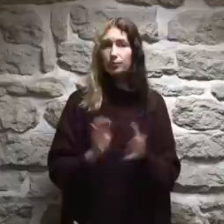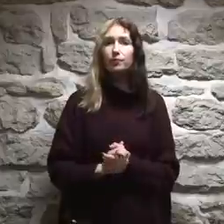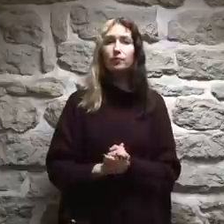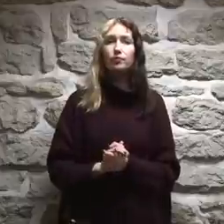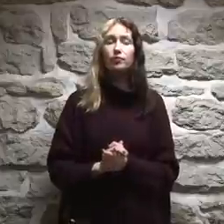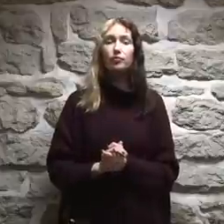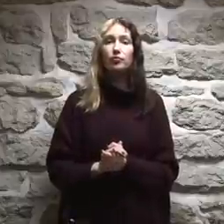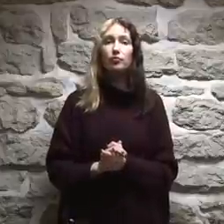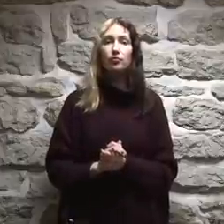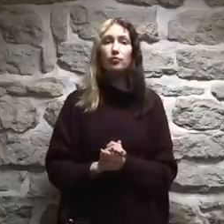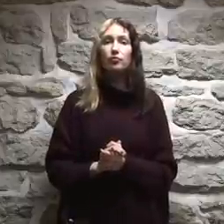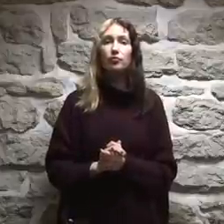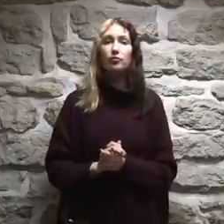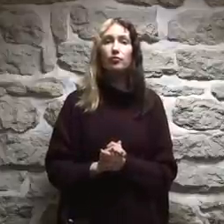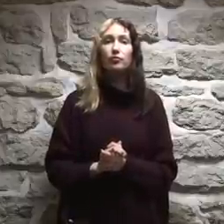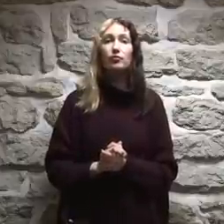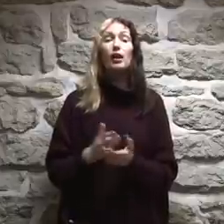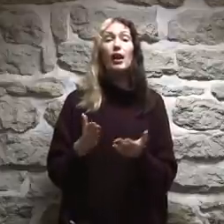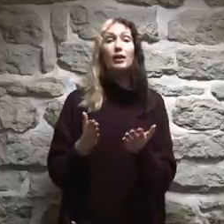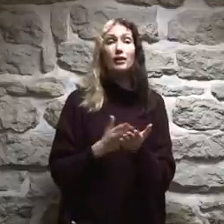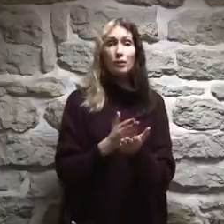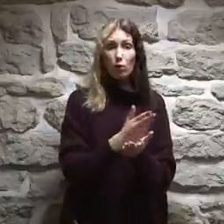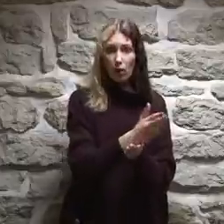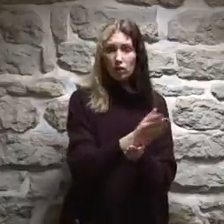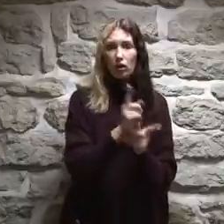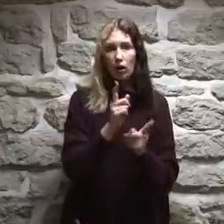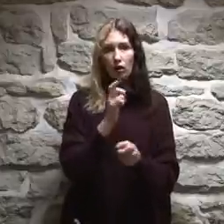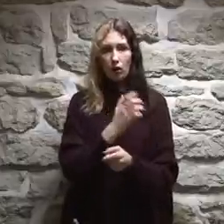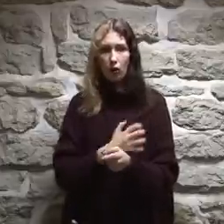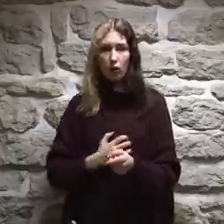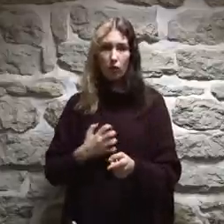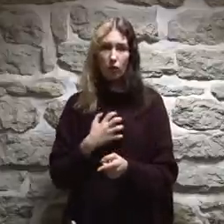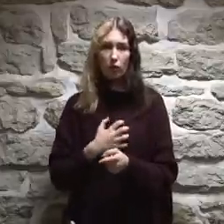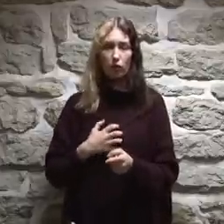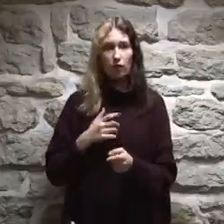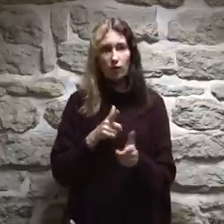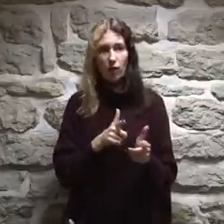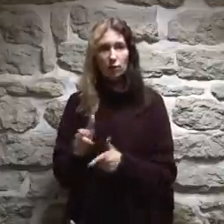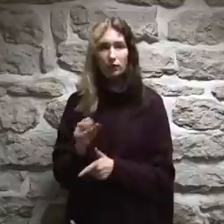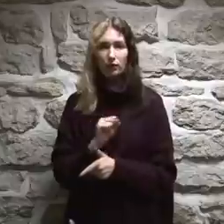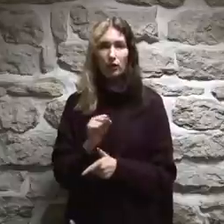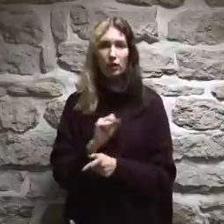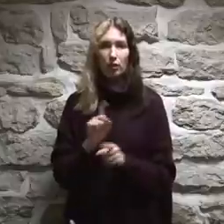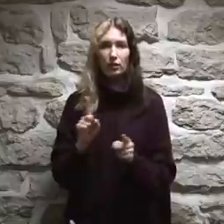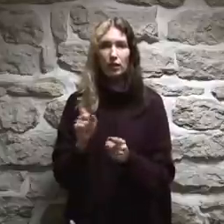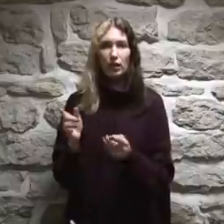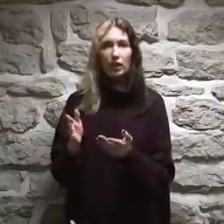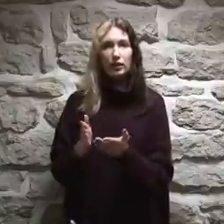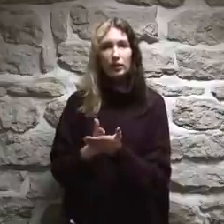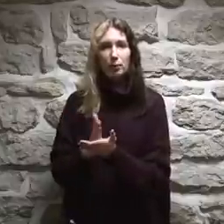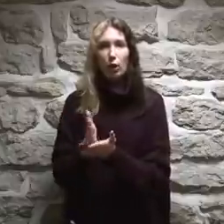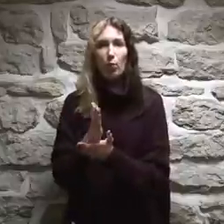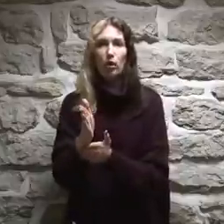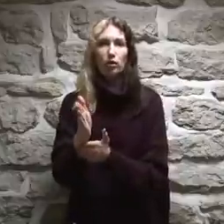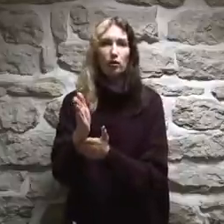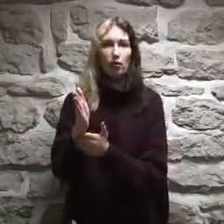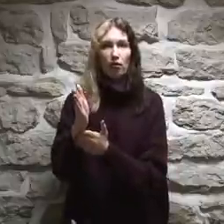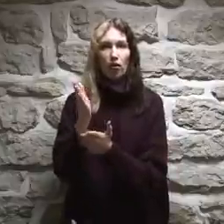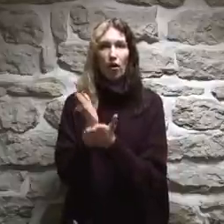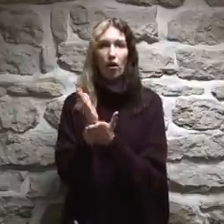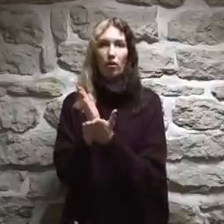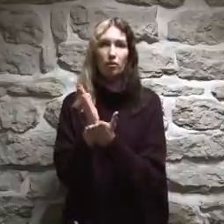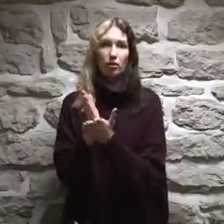Sõltumata diplomaatiast me peame olema siiski valmis selleks, et see diplomaatia ei kanna vilju ja olukord läheb